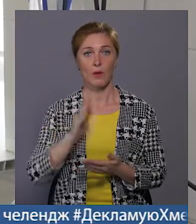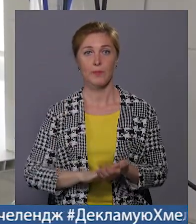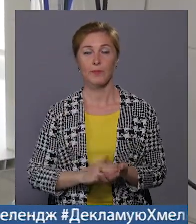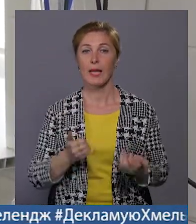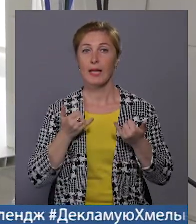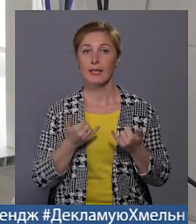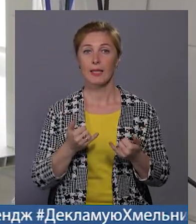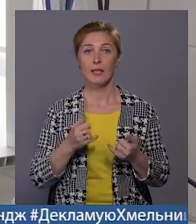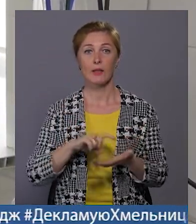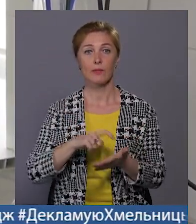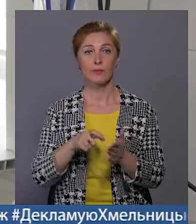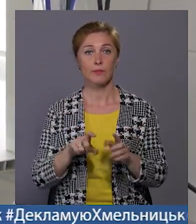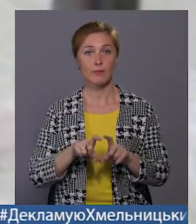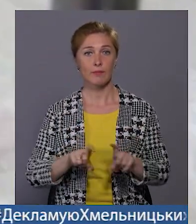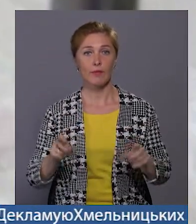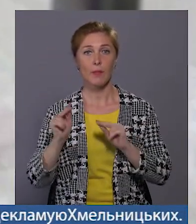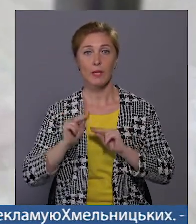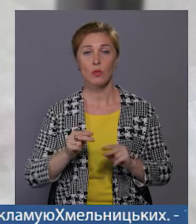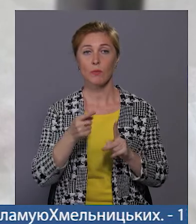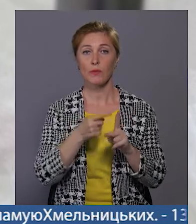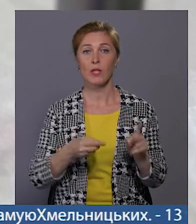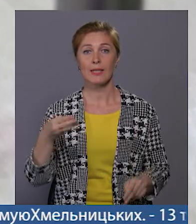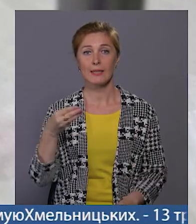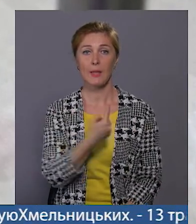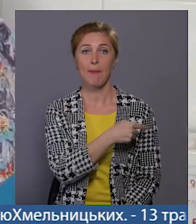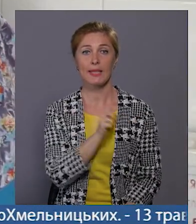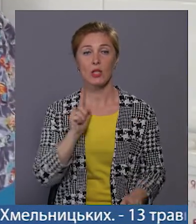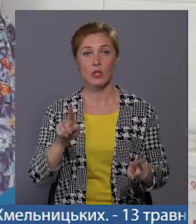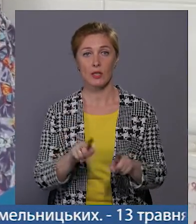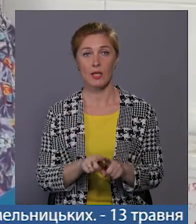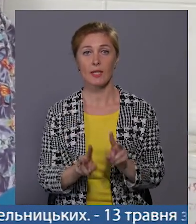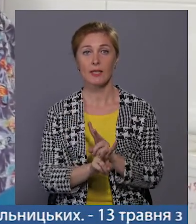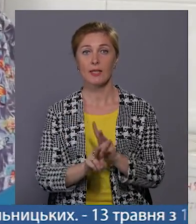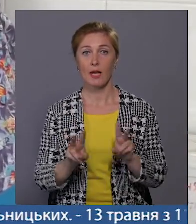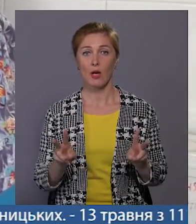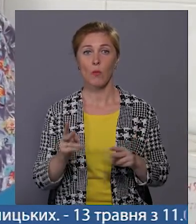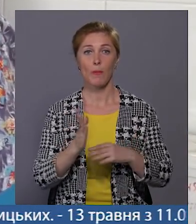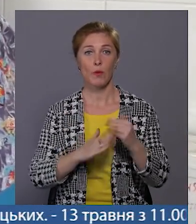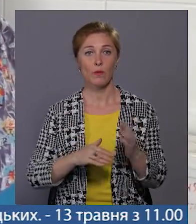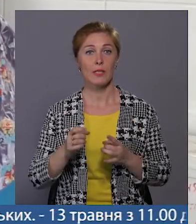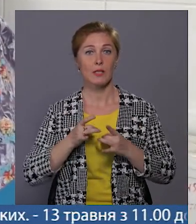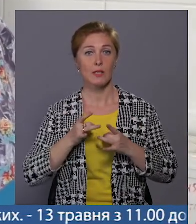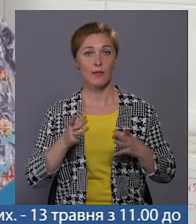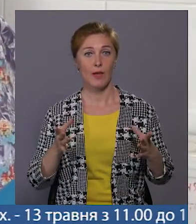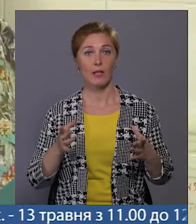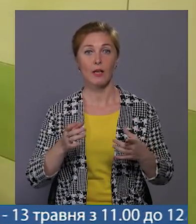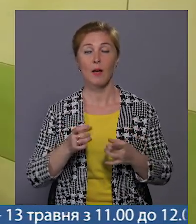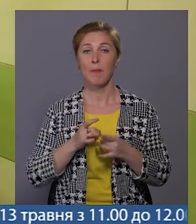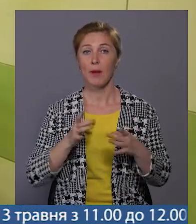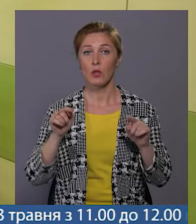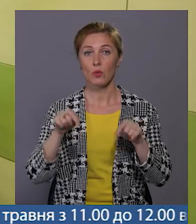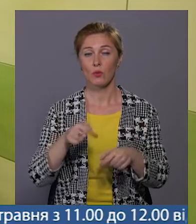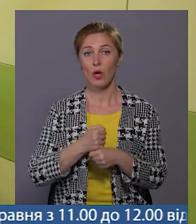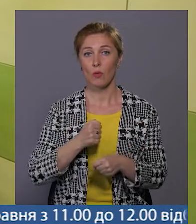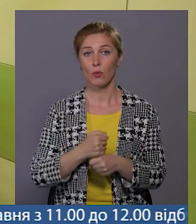Нині у лікарнях міста працює понад 1500 медичних сестер. Декому, як от пані Ользі, професійне свято доводиться відзначати на роботі.